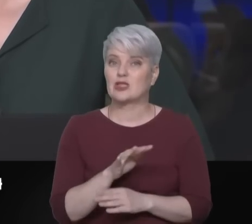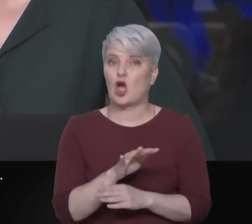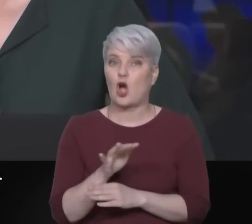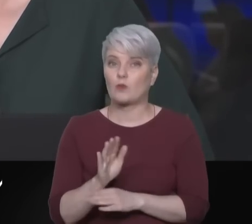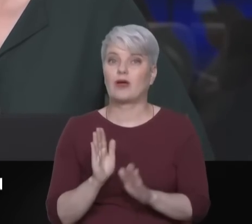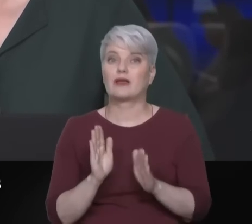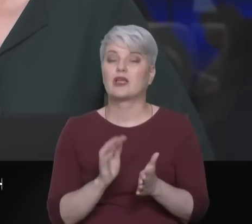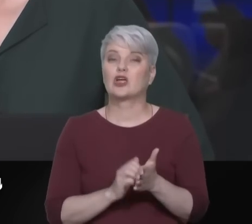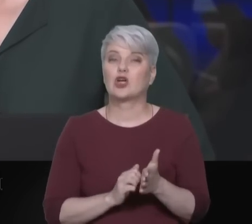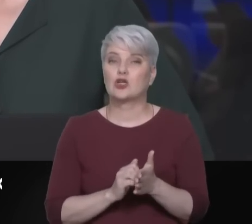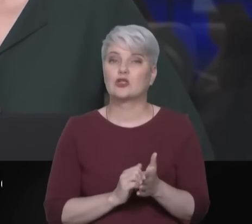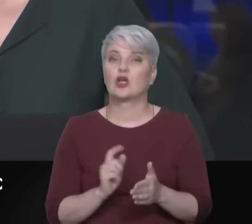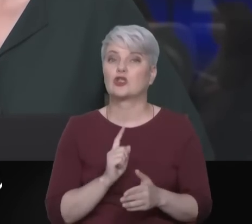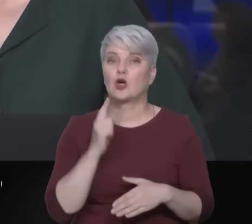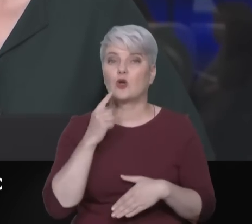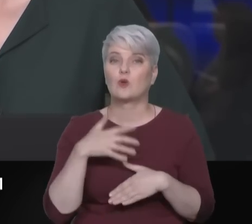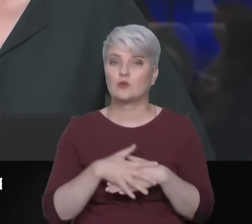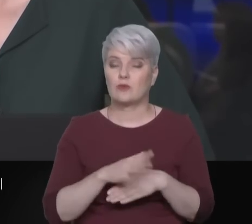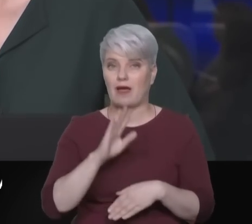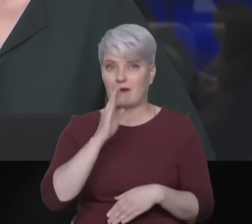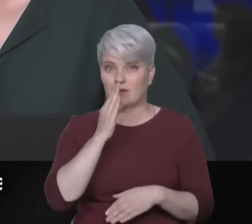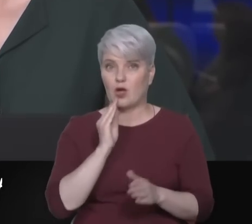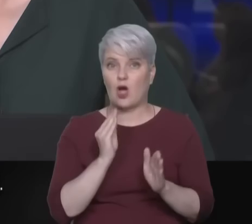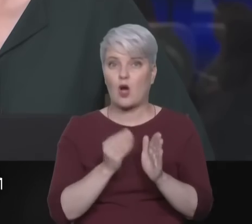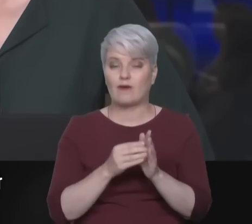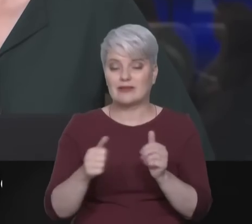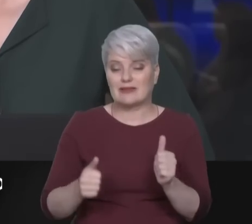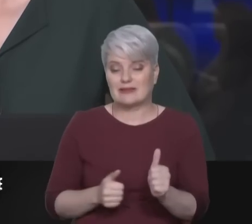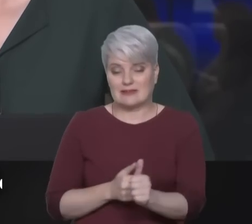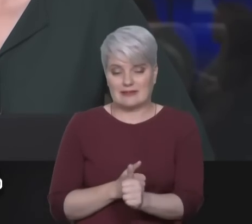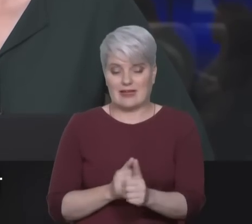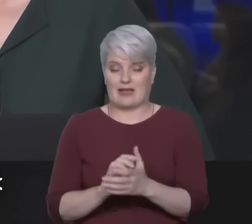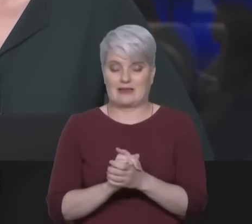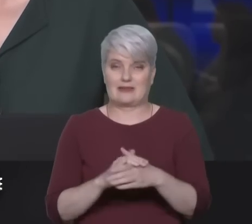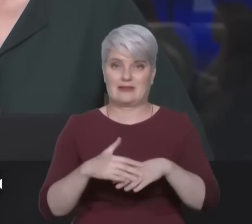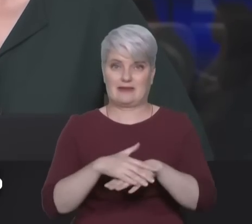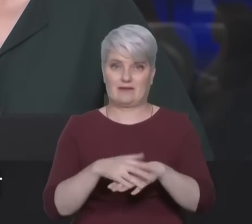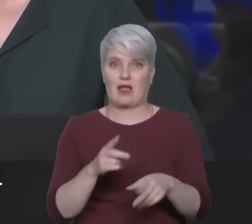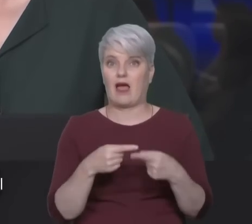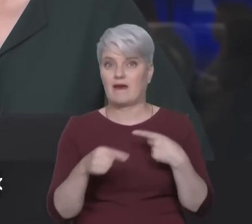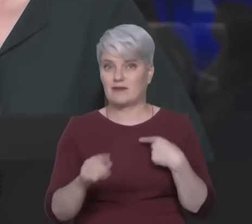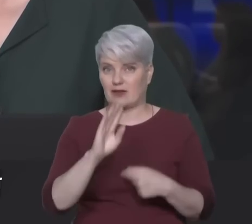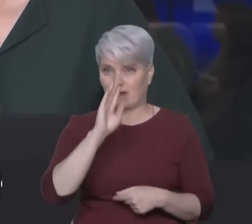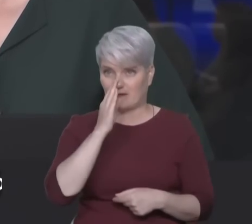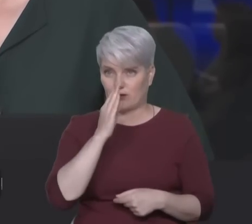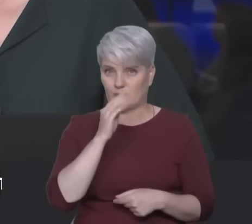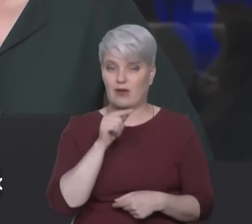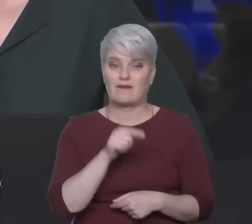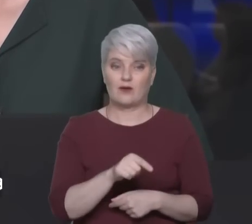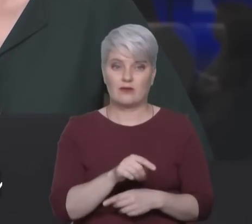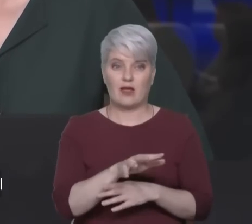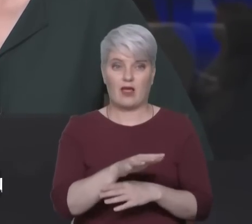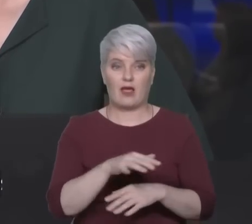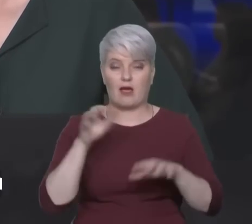тільки через те, що розуміємо, ворог ховається за цивільними. На відміну від них, тому що вони